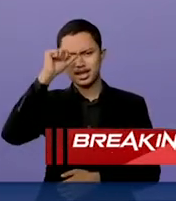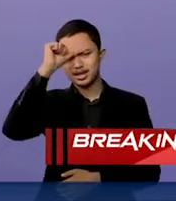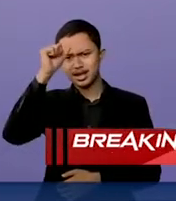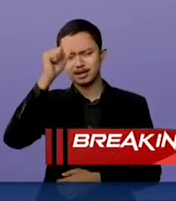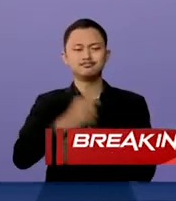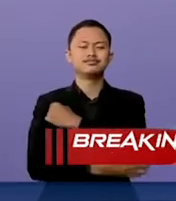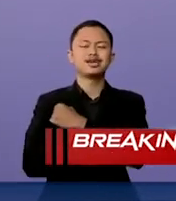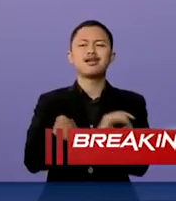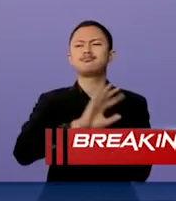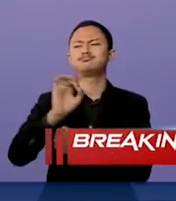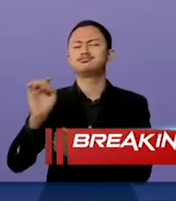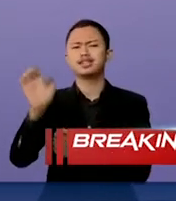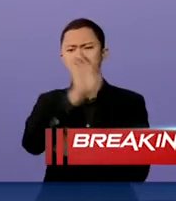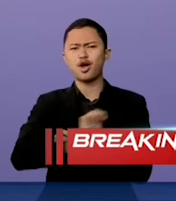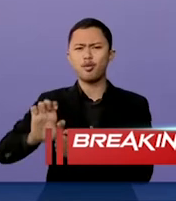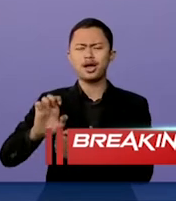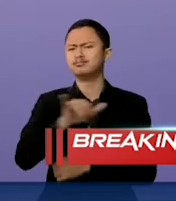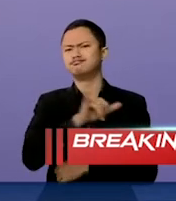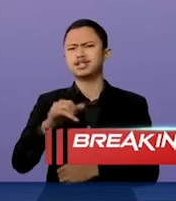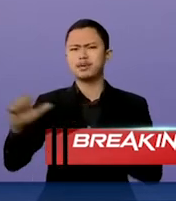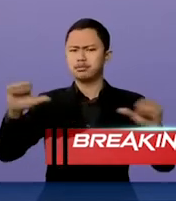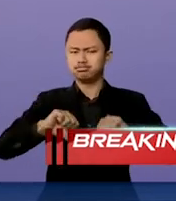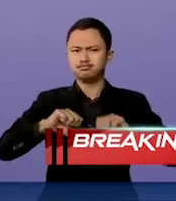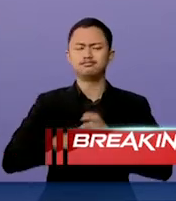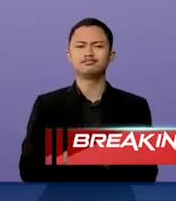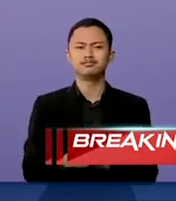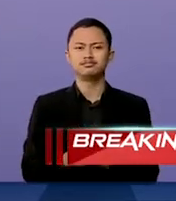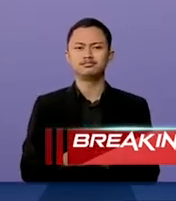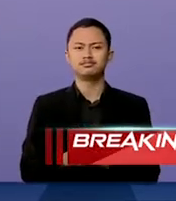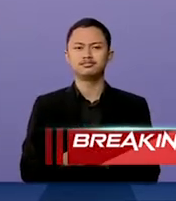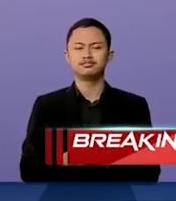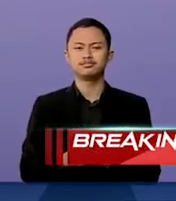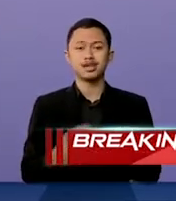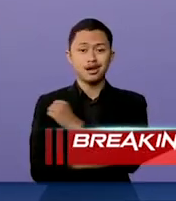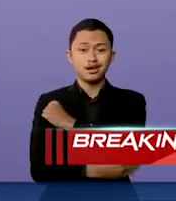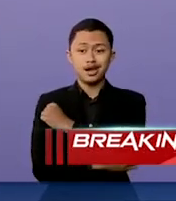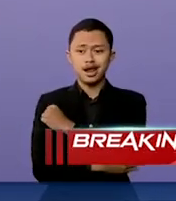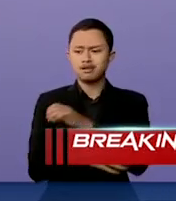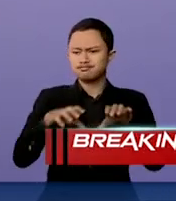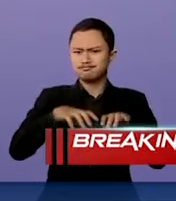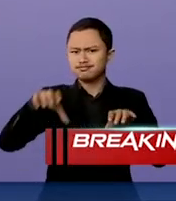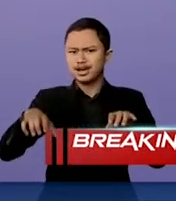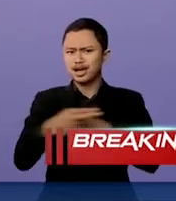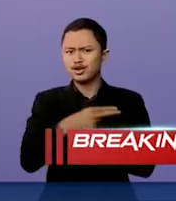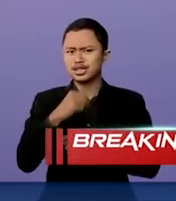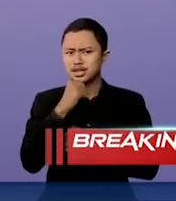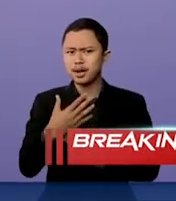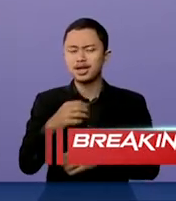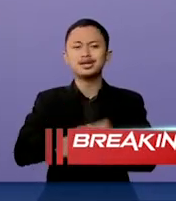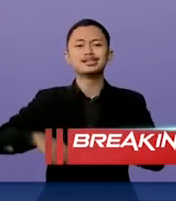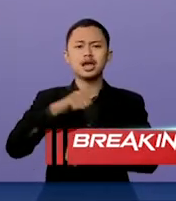negara-negara di Eropa bahkan negara tetangga kita yang dikenal kuat industri jasa keuangan nya Singapura